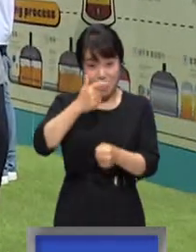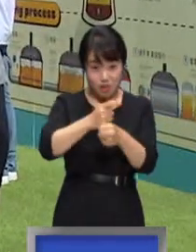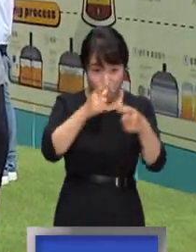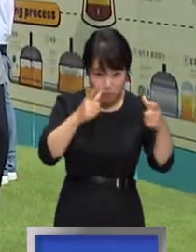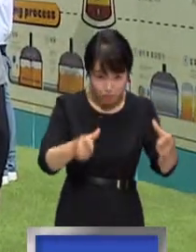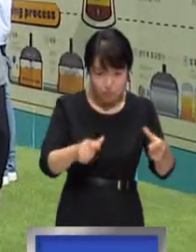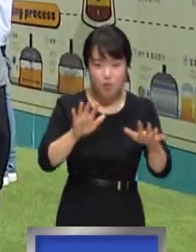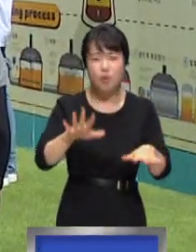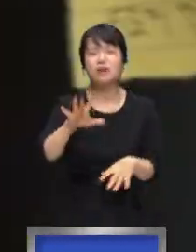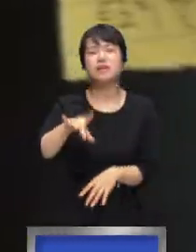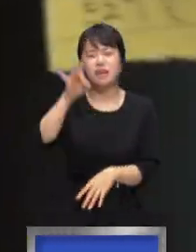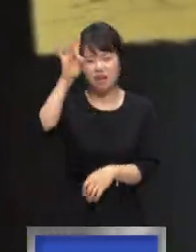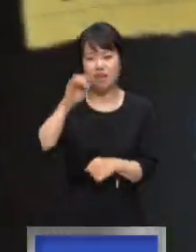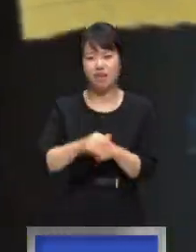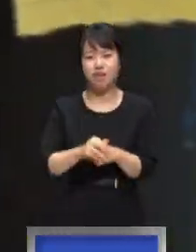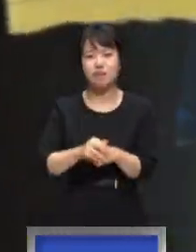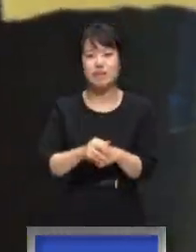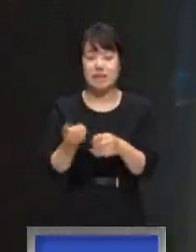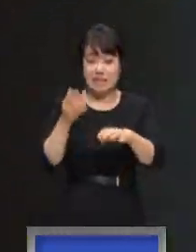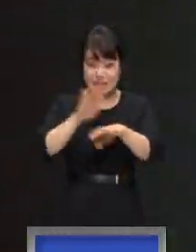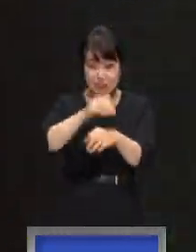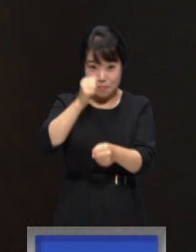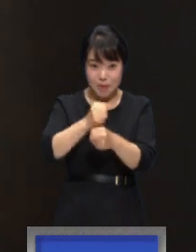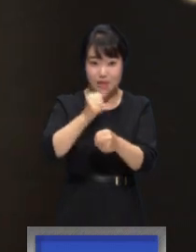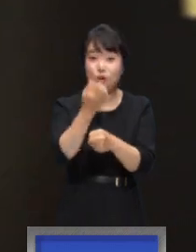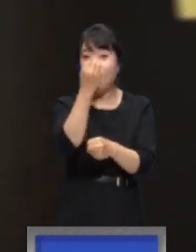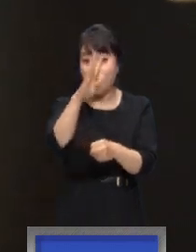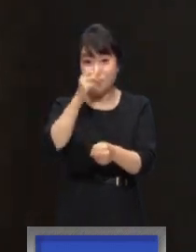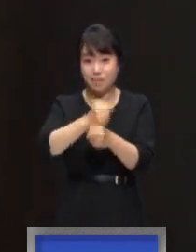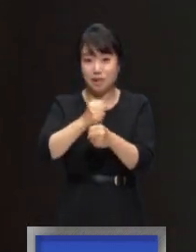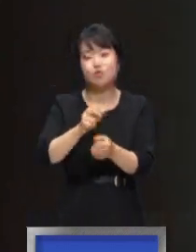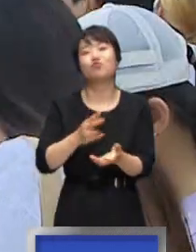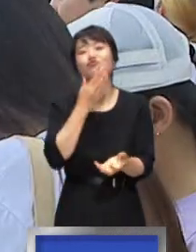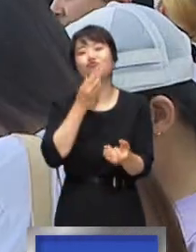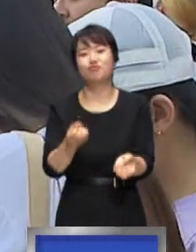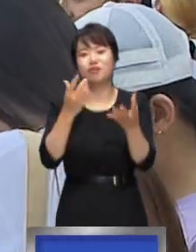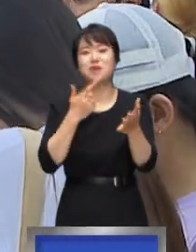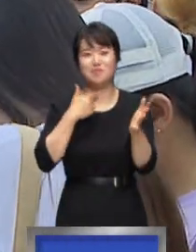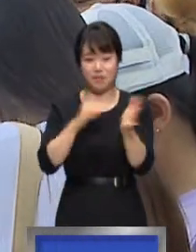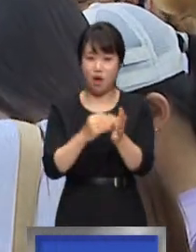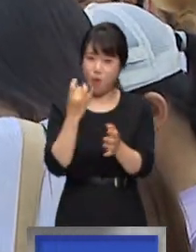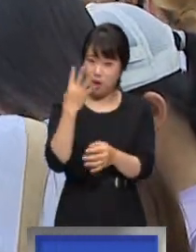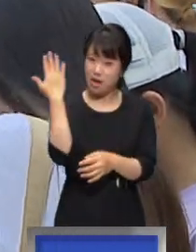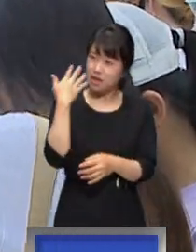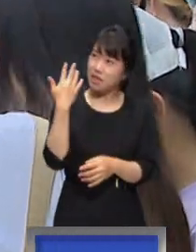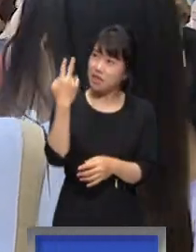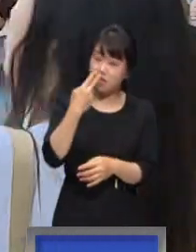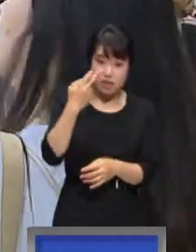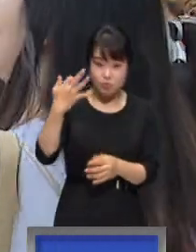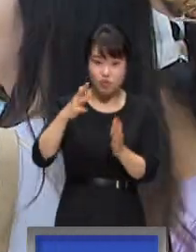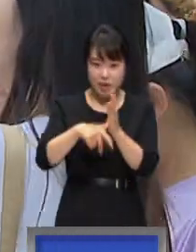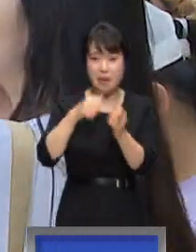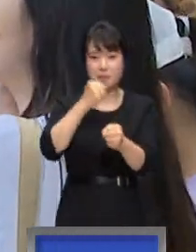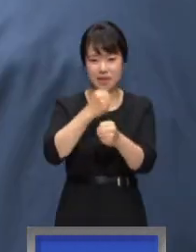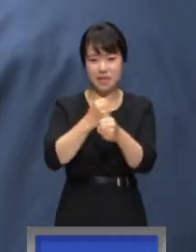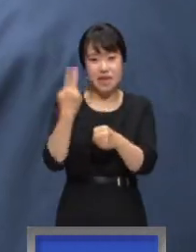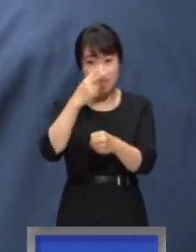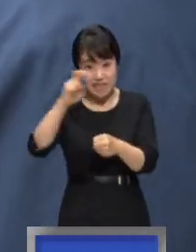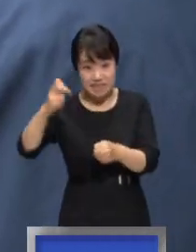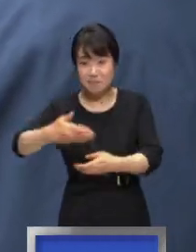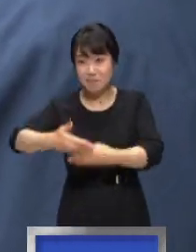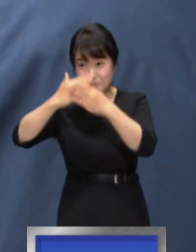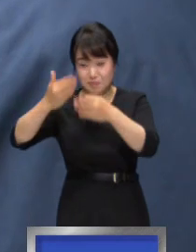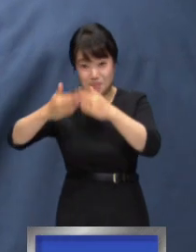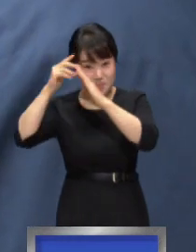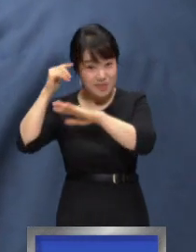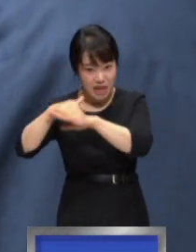노원구에서 올해 처음 수제맥주 축제가 열렸습니다. 당초 2019년 기획하고 2020년 열